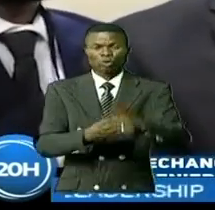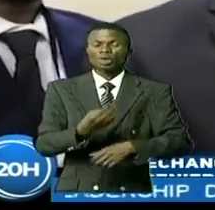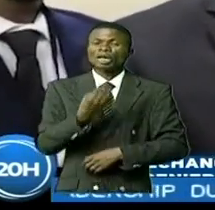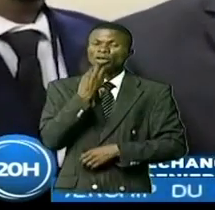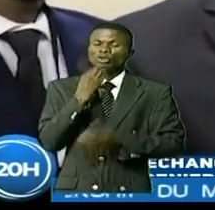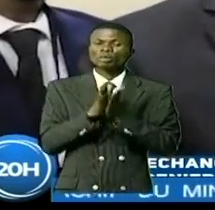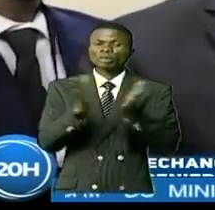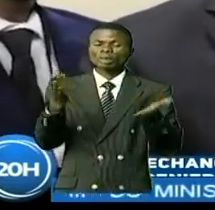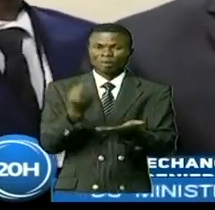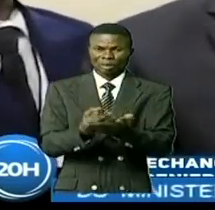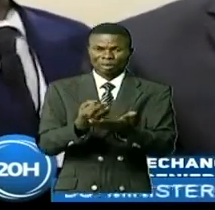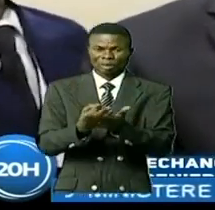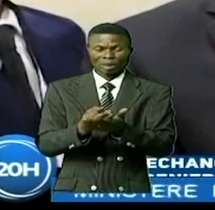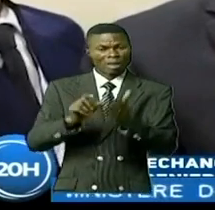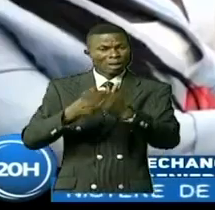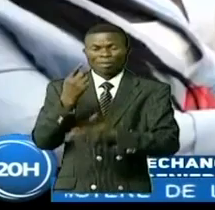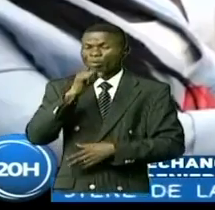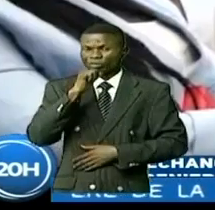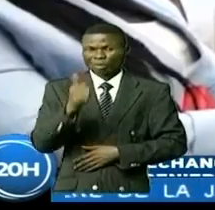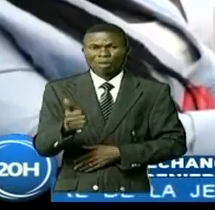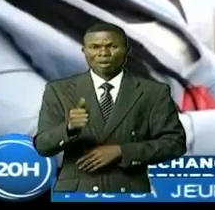Nous considérons que ce n'est pas la première fois.